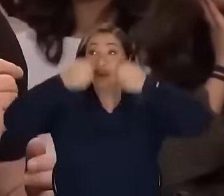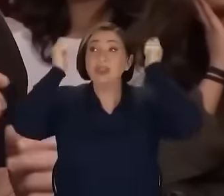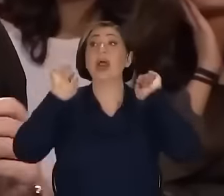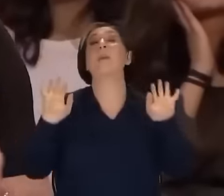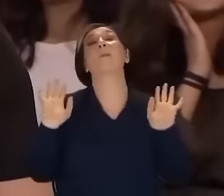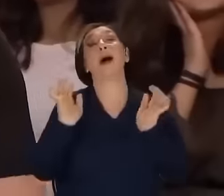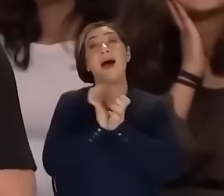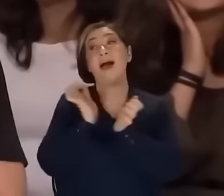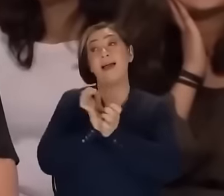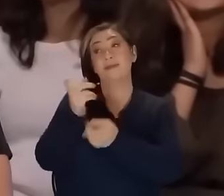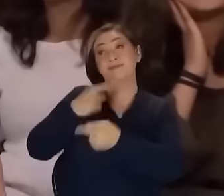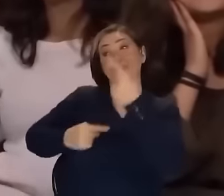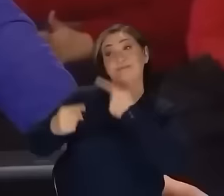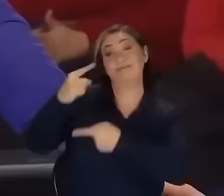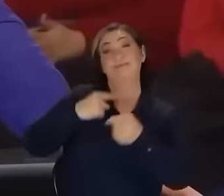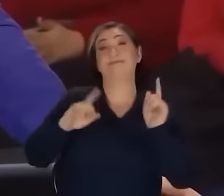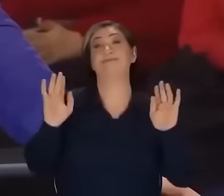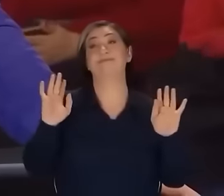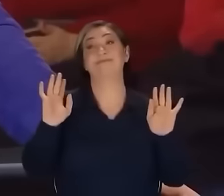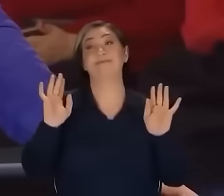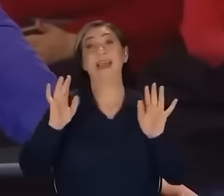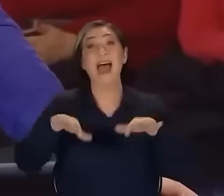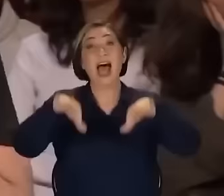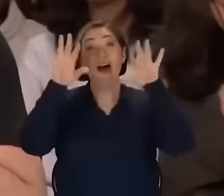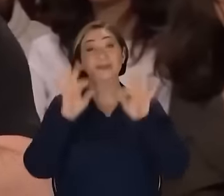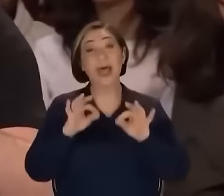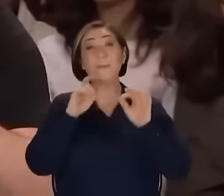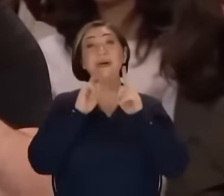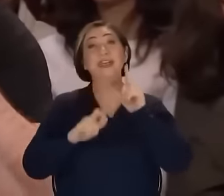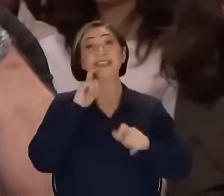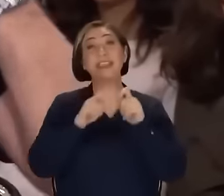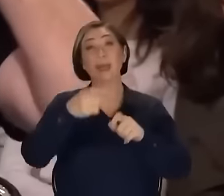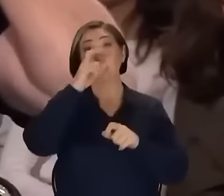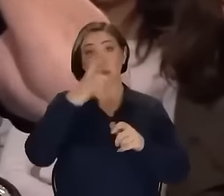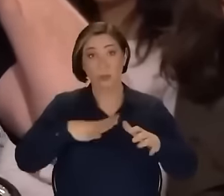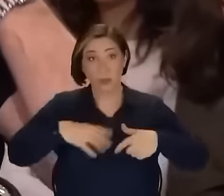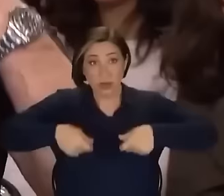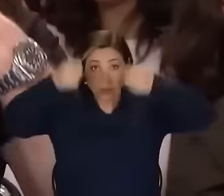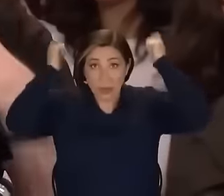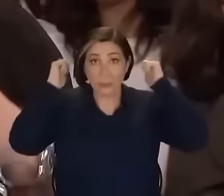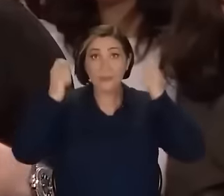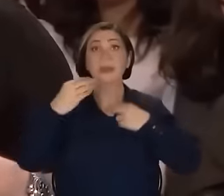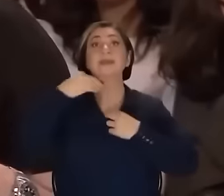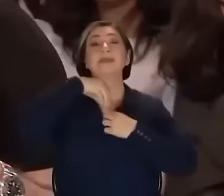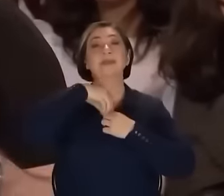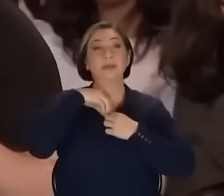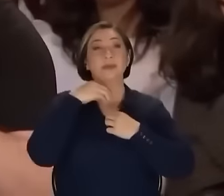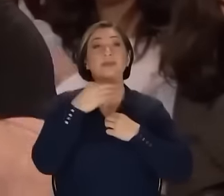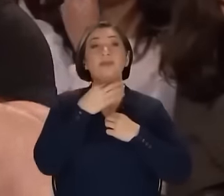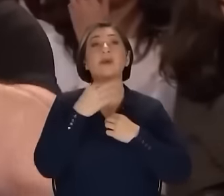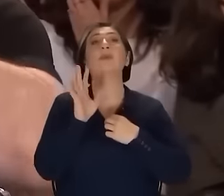Çıkaramam aile yadigarı. Biz, tabii biz Avusturya Macaristan İmparatorluğu falan. Çıkarayım istiyorsunuz? İçine sok abi, ne